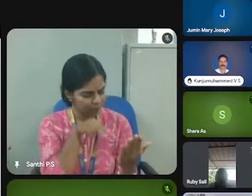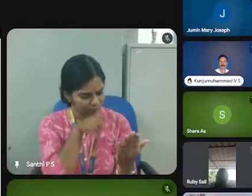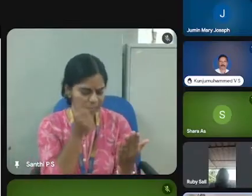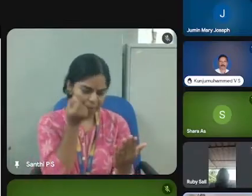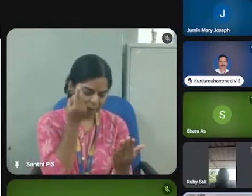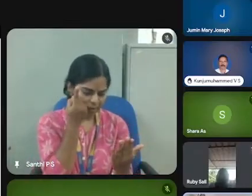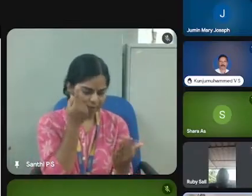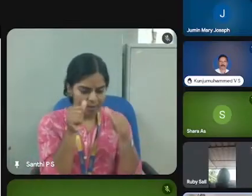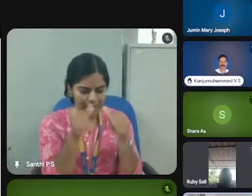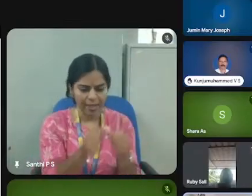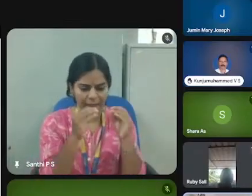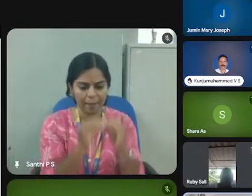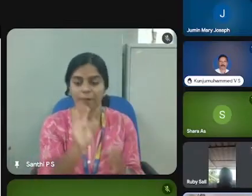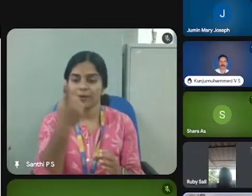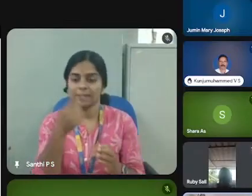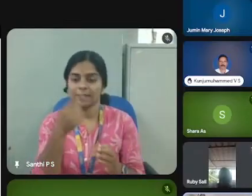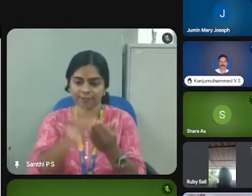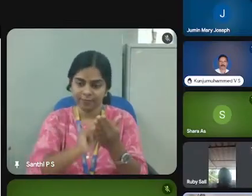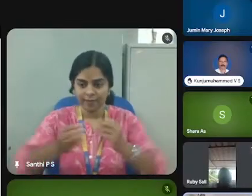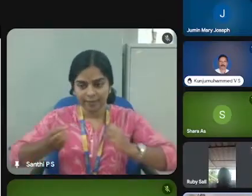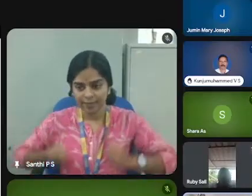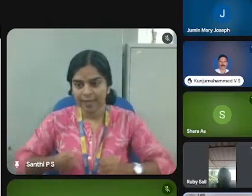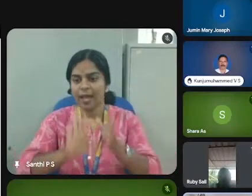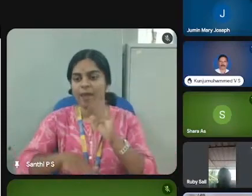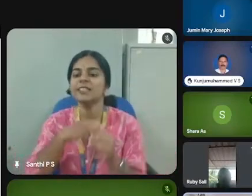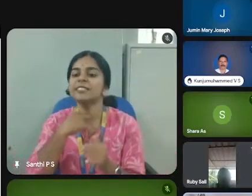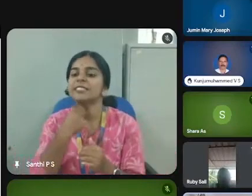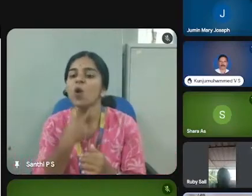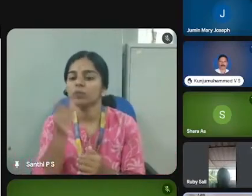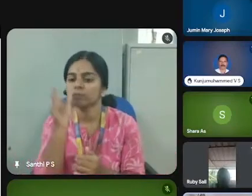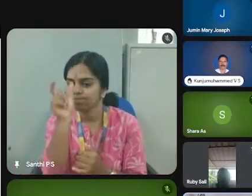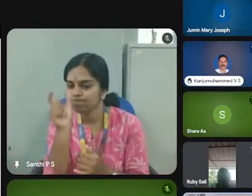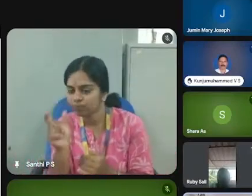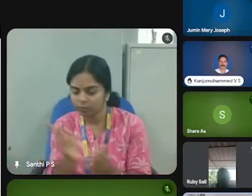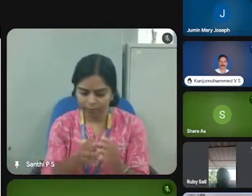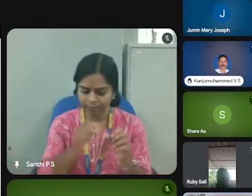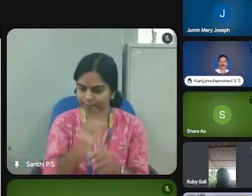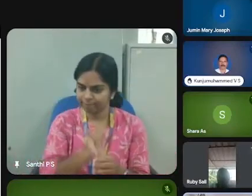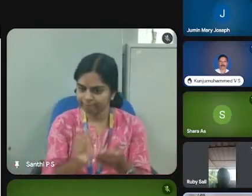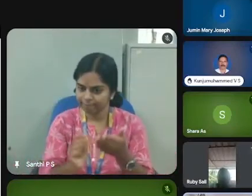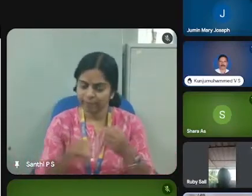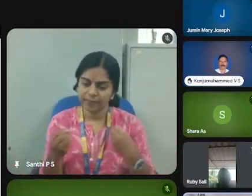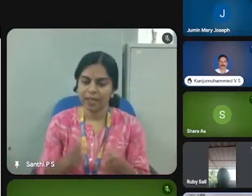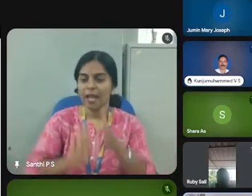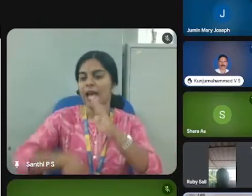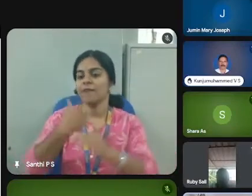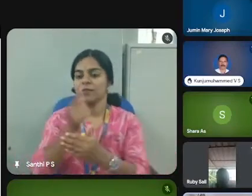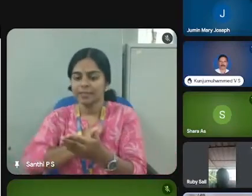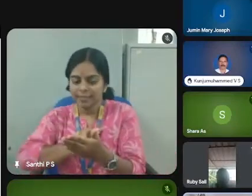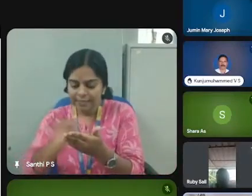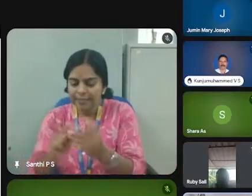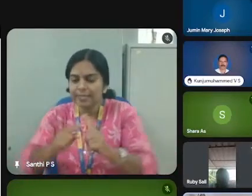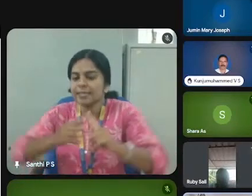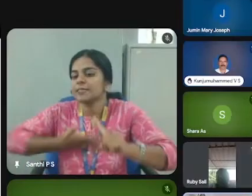ലെറ്റർ ഇനീഷ്യലി എഴുതിപ്പിച്ചിട്ട് ഫോണിക്സും കാര്യങ്ങളൊക്കെ നോക്കിയിട്ട് പിന്നെ നമ്മൾ മെല്ലെ ഹാൻഡ് റൈറ്റിങ്ങിലേക്ക് ട്രെയിനിങ്